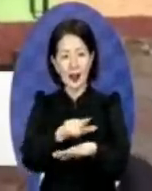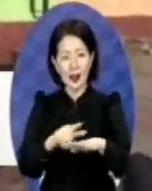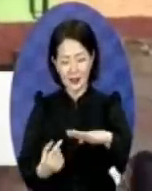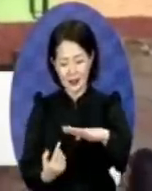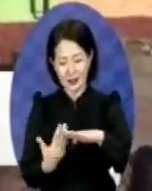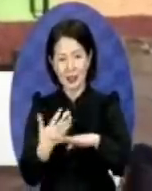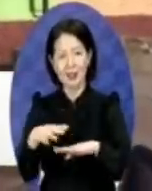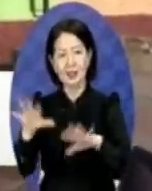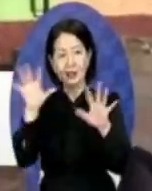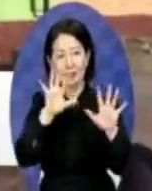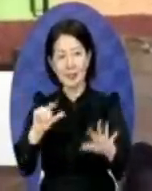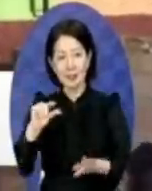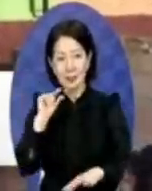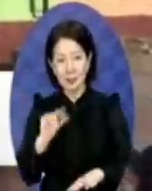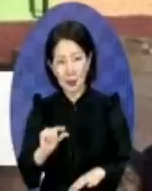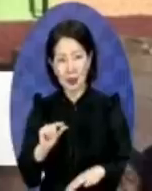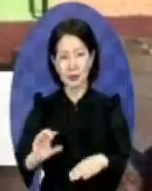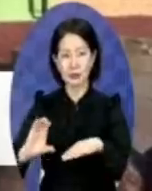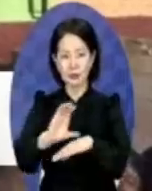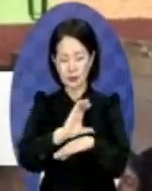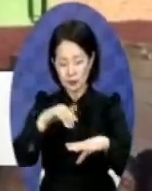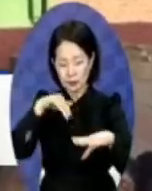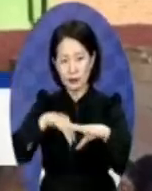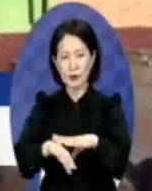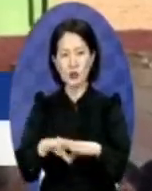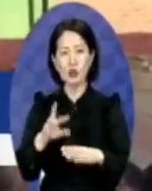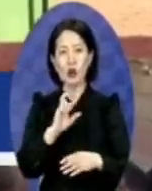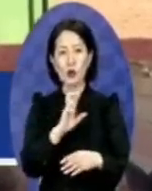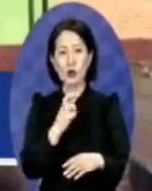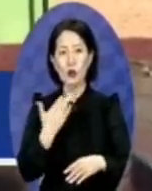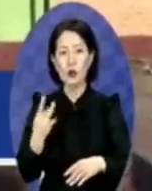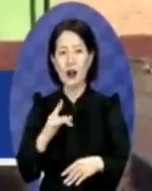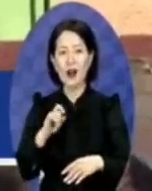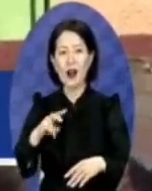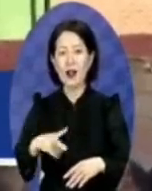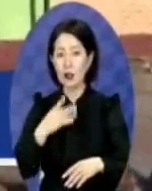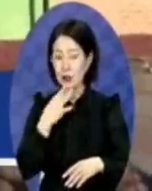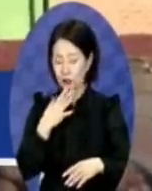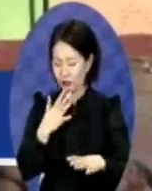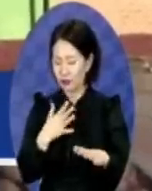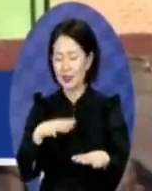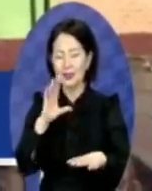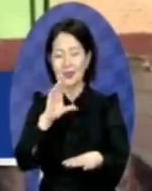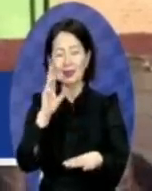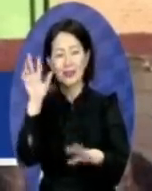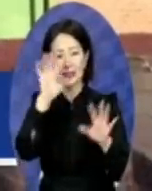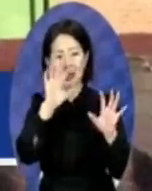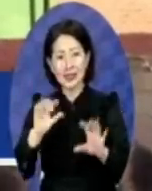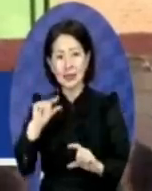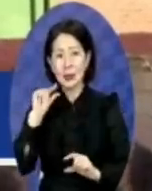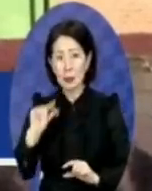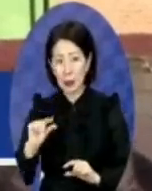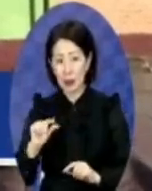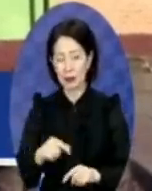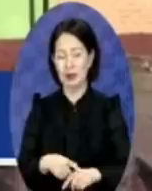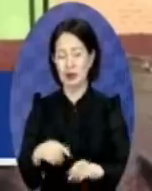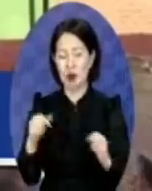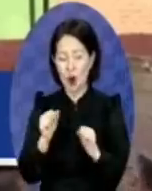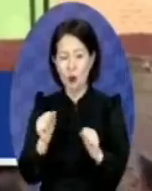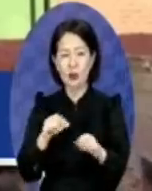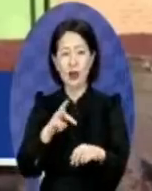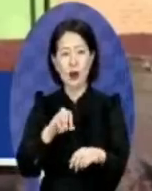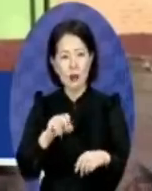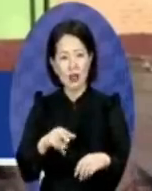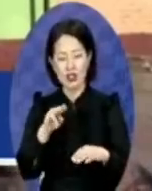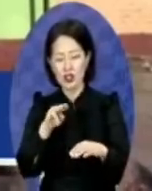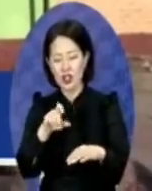их багтаа. Нийт сумдын нутгаар бол ер нь жоохон бууралцсан маягтай байна. Цас бол жоохон багтаа байгаа. За өвчт бол мал тэжээлийн хувьд бол ер нь